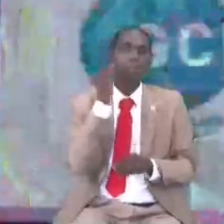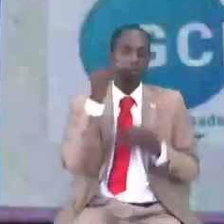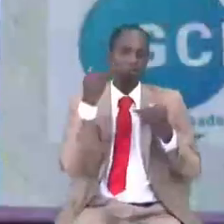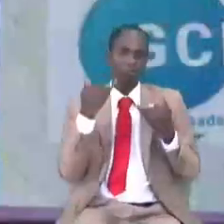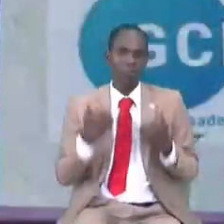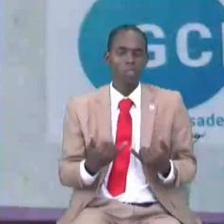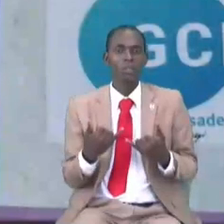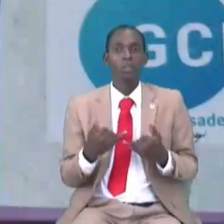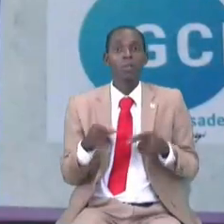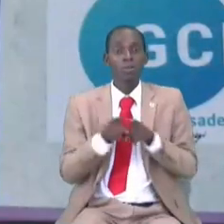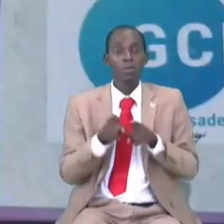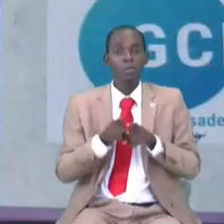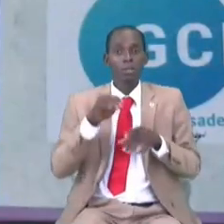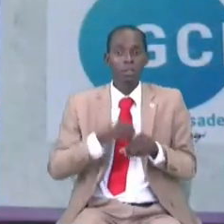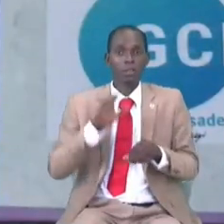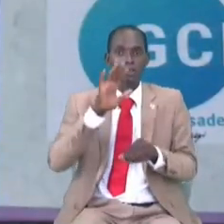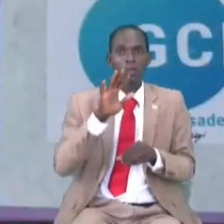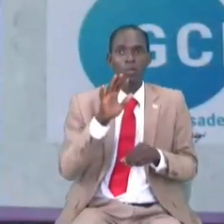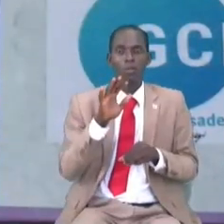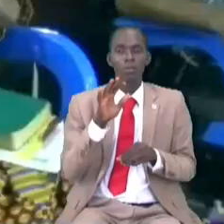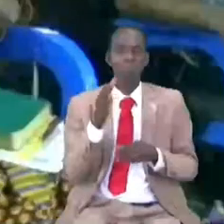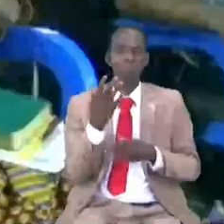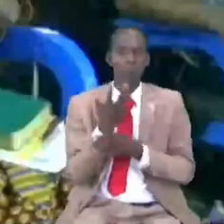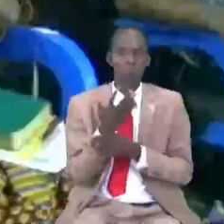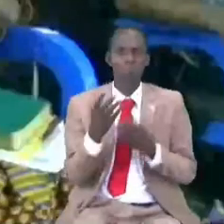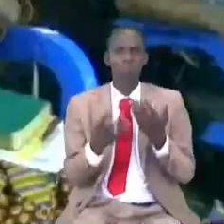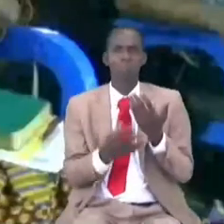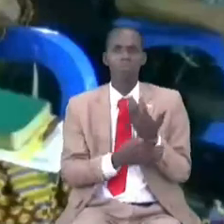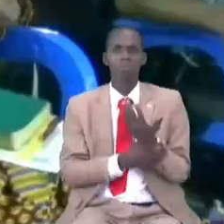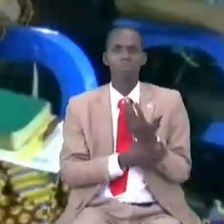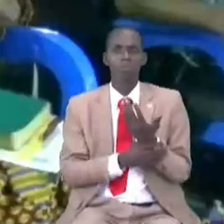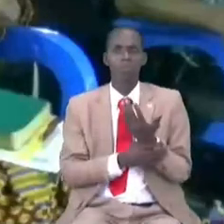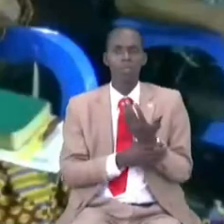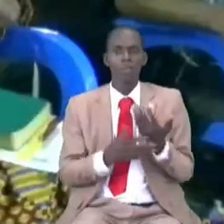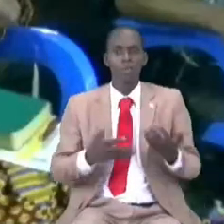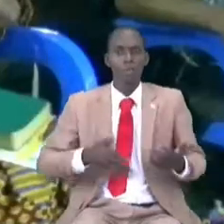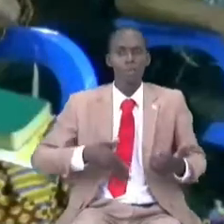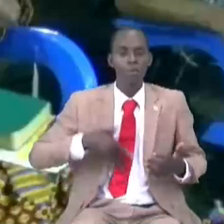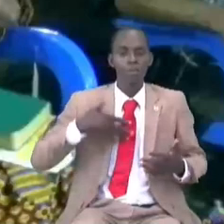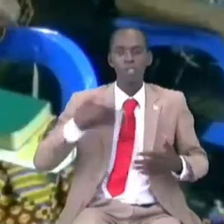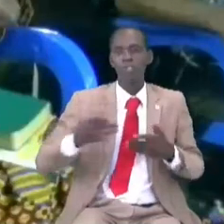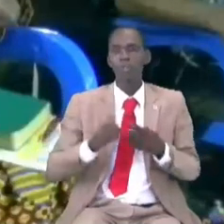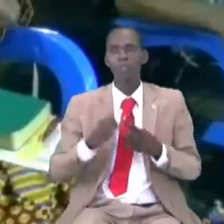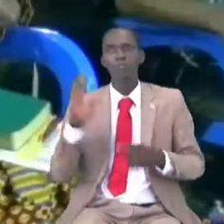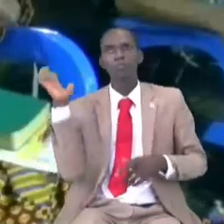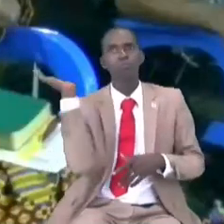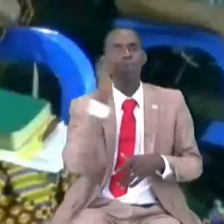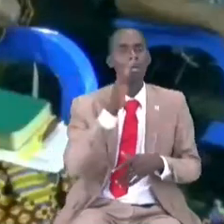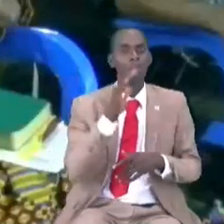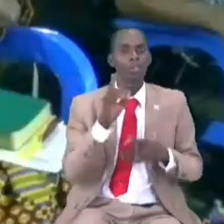ta main sera adoucie pour gifler, frapper. La paix de Dieu aura pris le